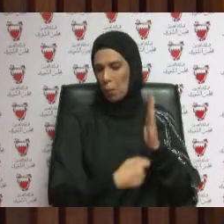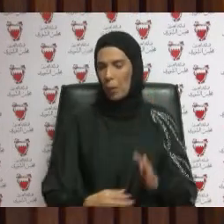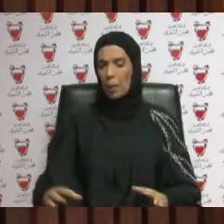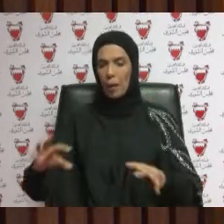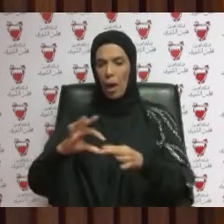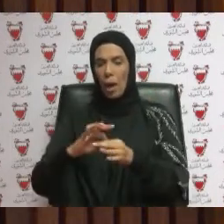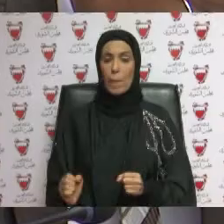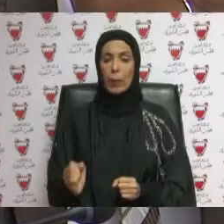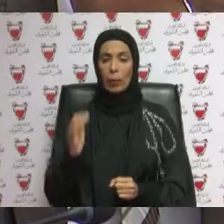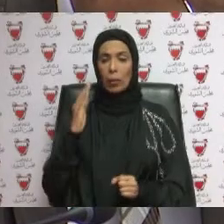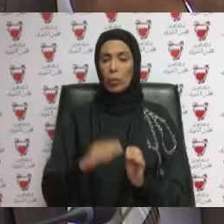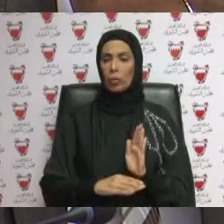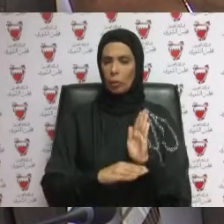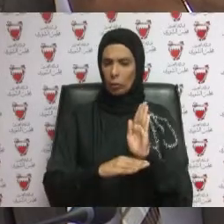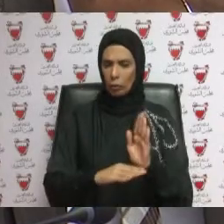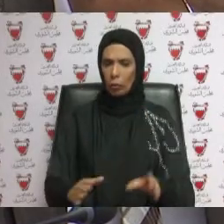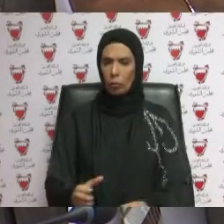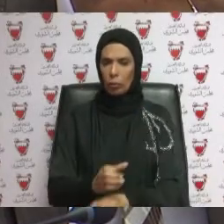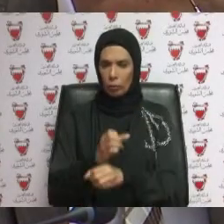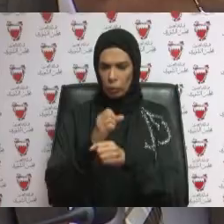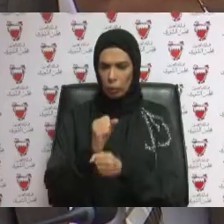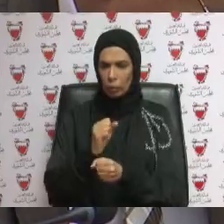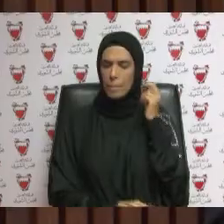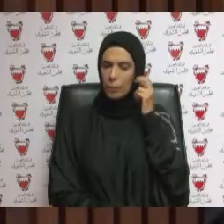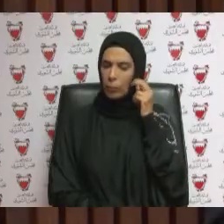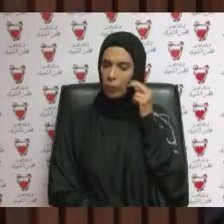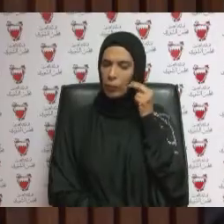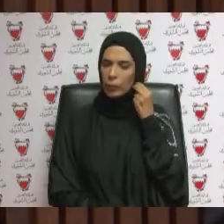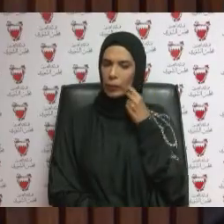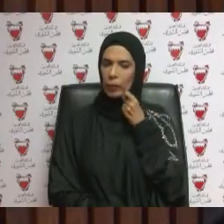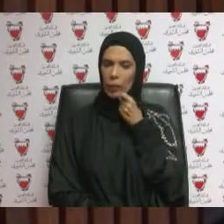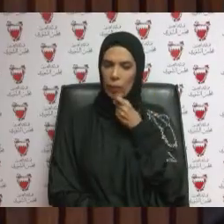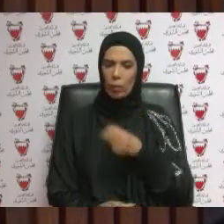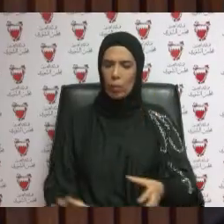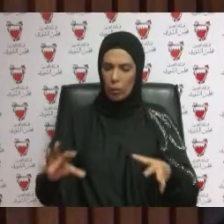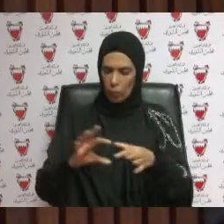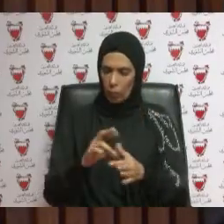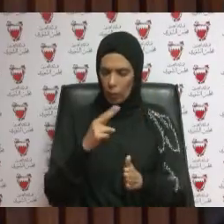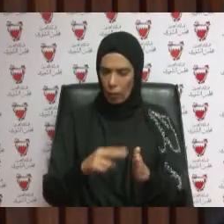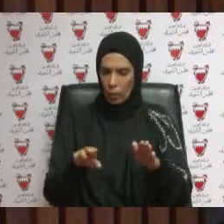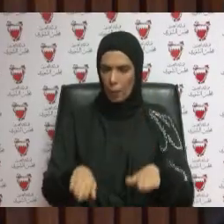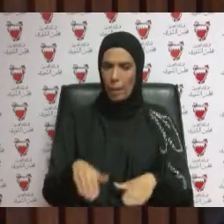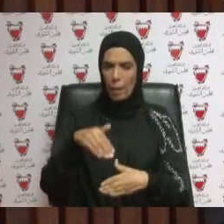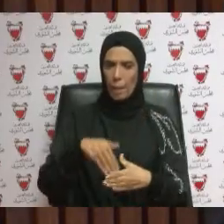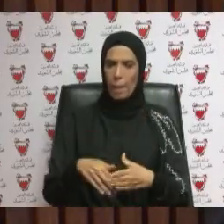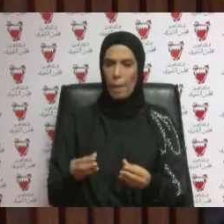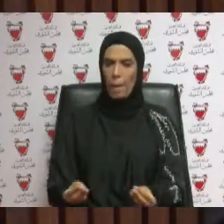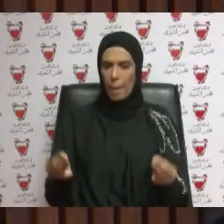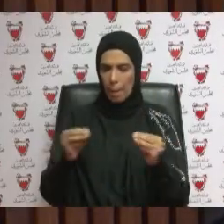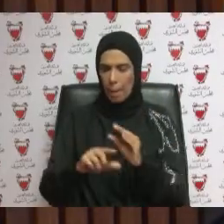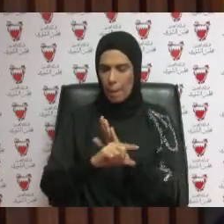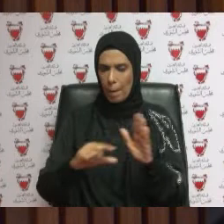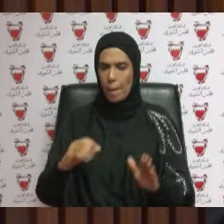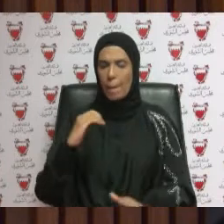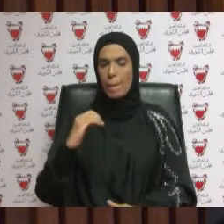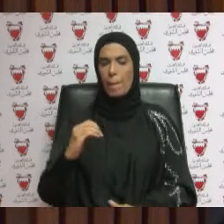تحقيق أهداف وغايات مشروع القانون المعروض. إن اللجنة توافقت مع قرار مجلس النواب الموقر في إضافة البند جيم إلى